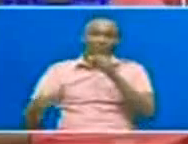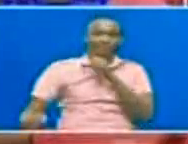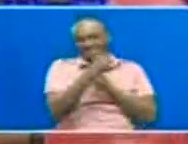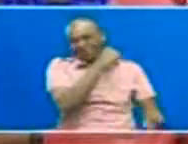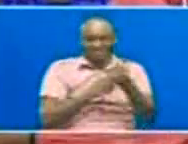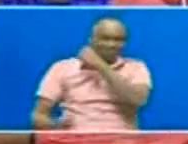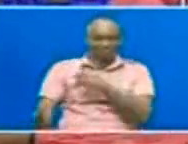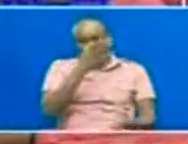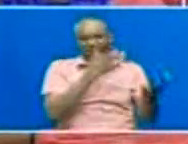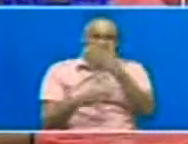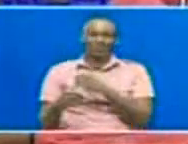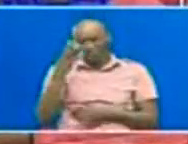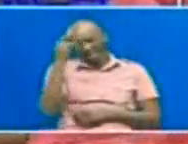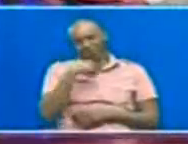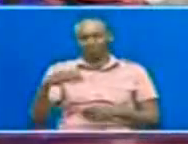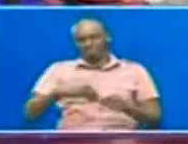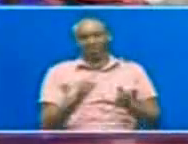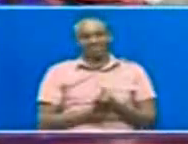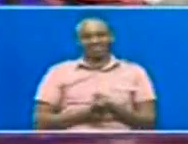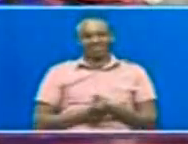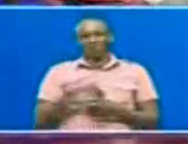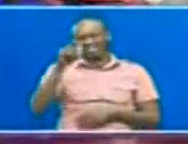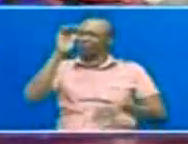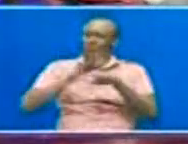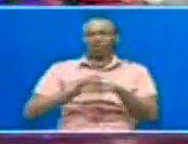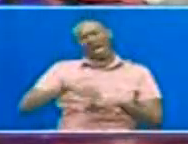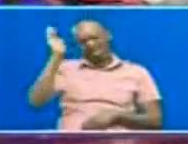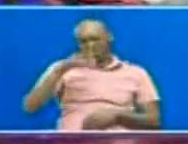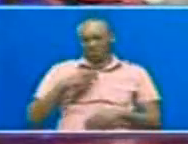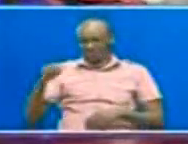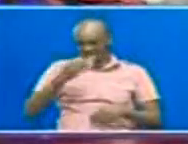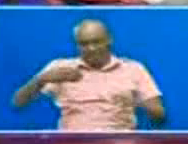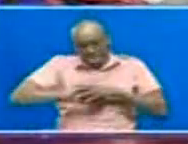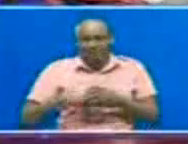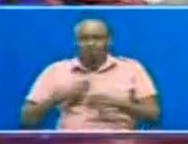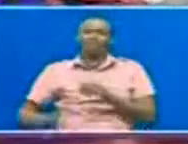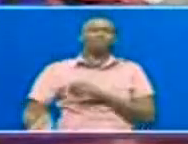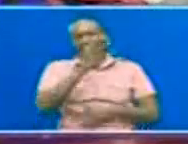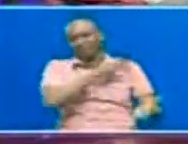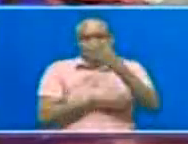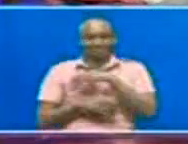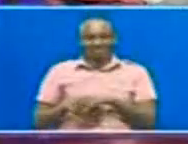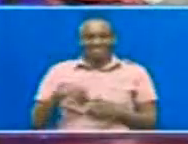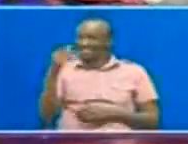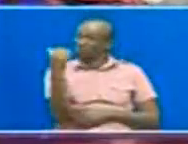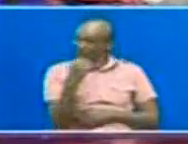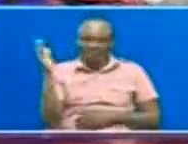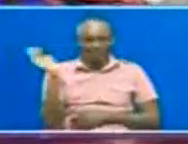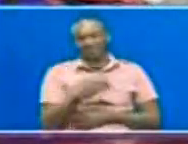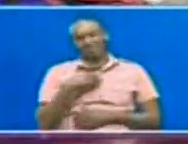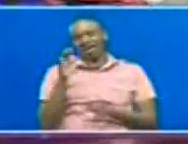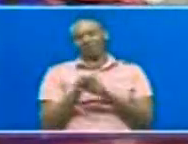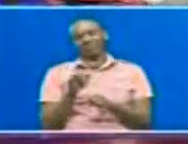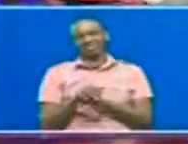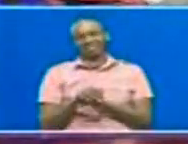kupiga sasa. Mm-hmm. They start beating you. Kwa sababu you are too good, na wewe unawachenga sana. Unawachenga wote. So wale watoto walikuwa wananipiga sana.